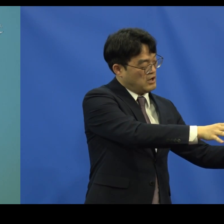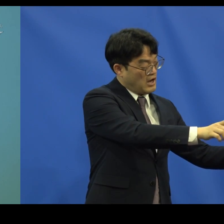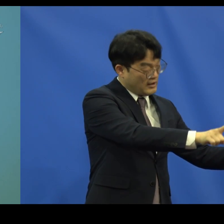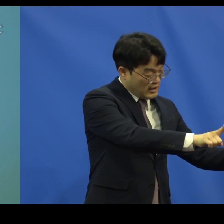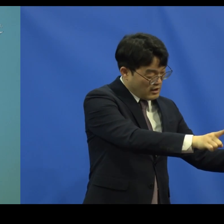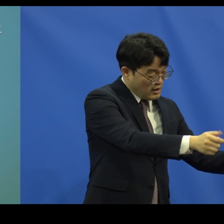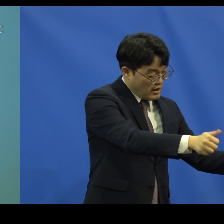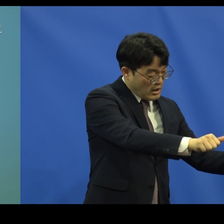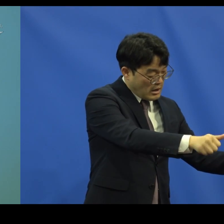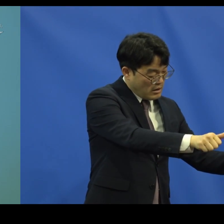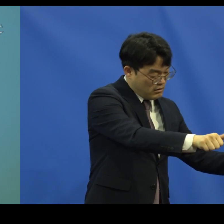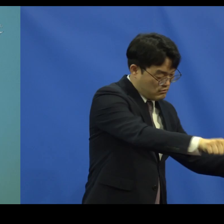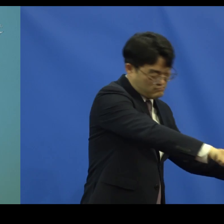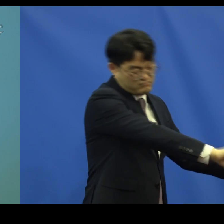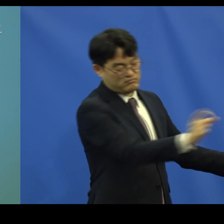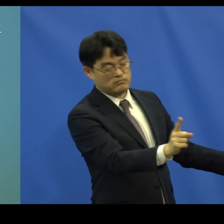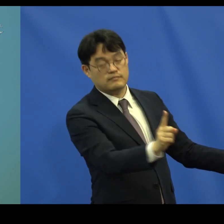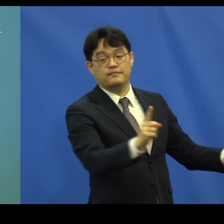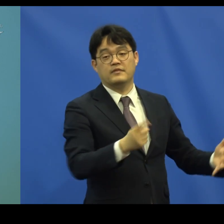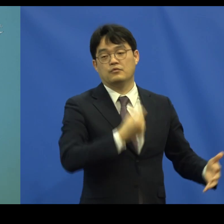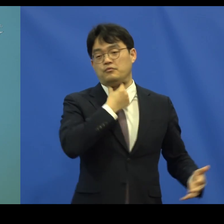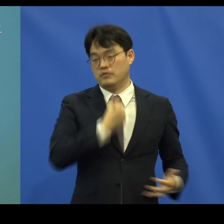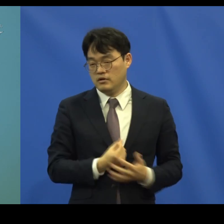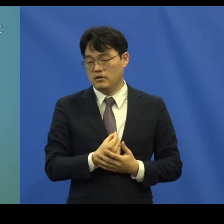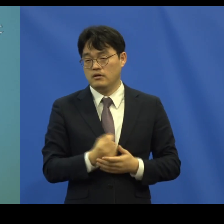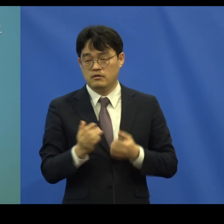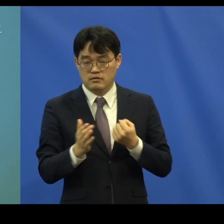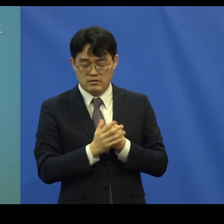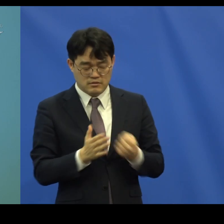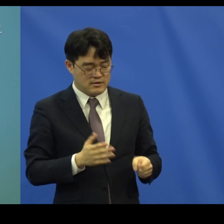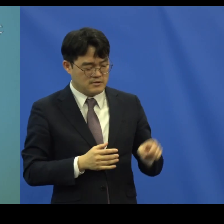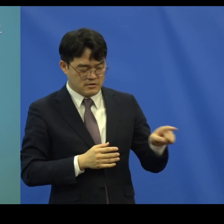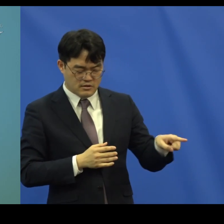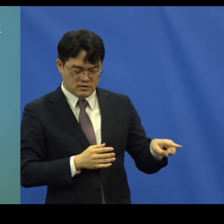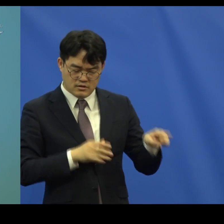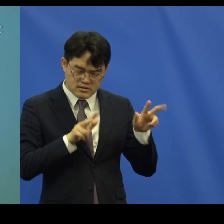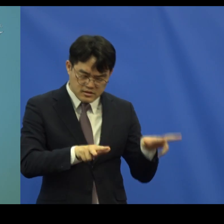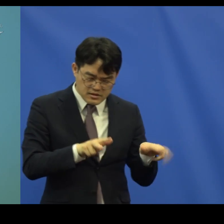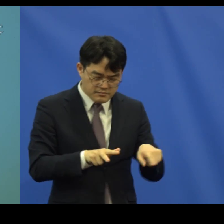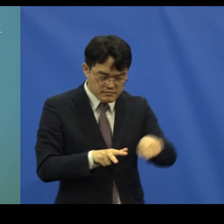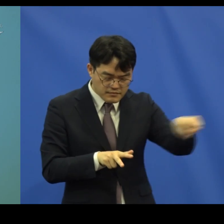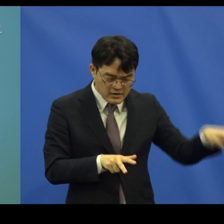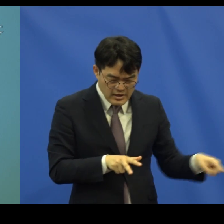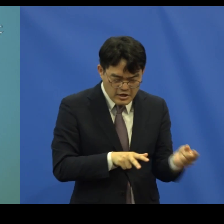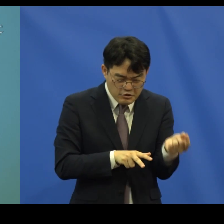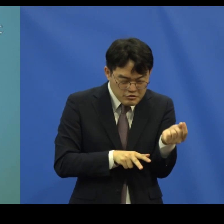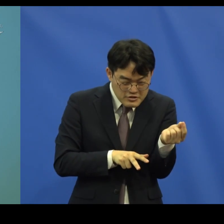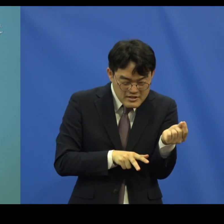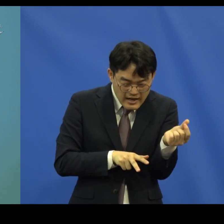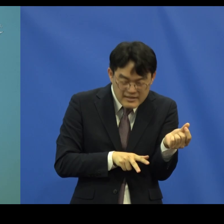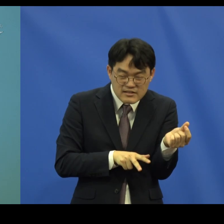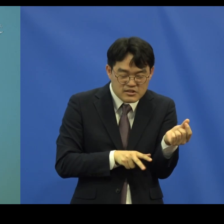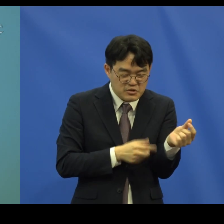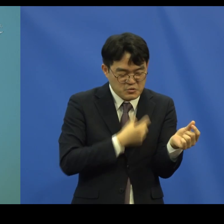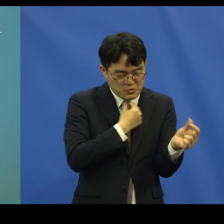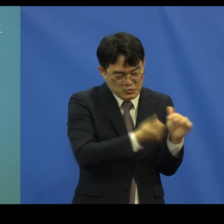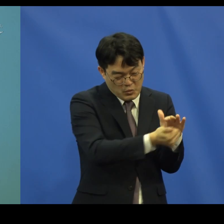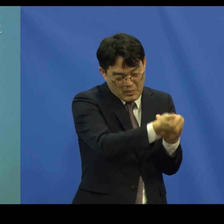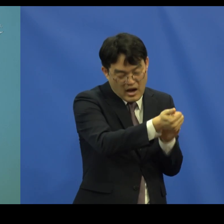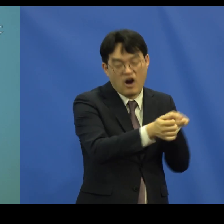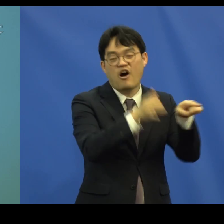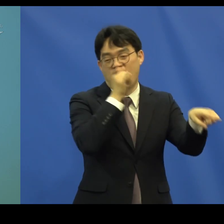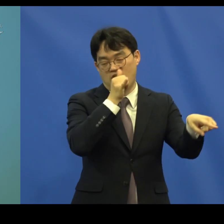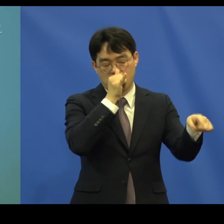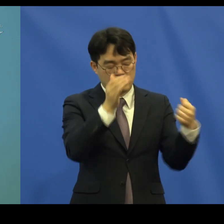살아있는 사람을 살려내려고 하는 거죠. 그러니까 사대교회에 아직 작은 불씨가 남아있다는 거예요. 조금의 소망이 있다. 그래서